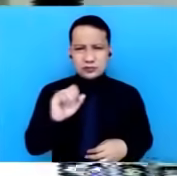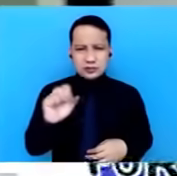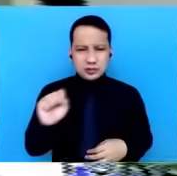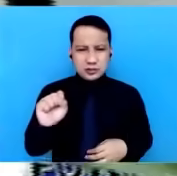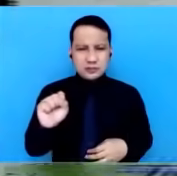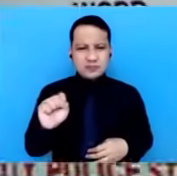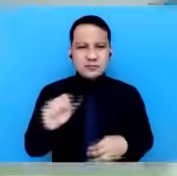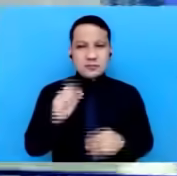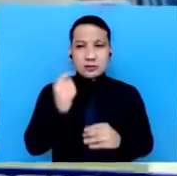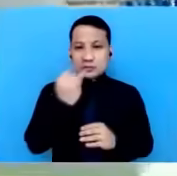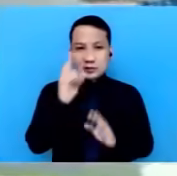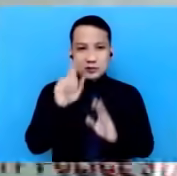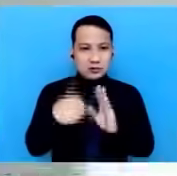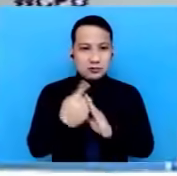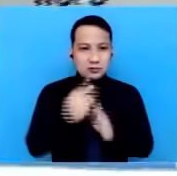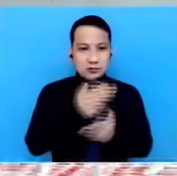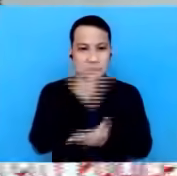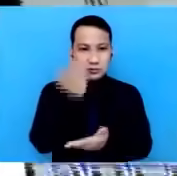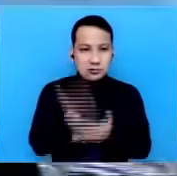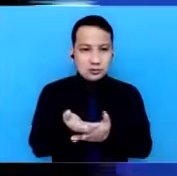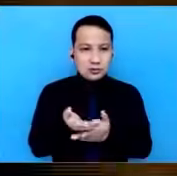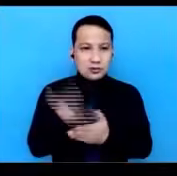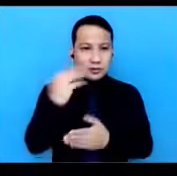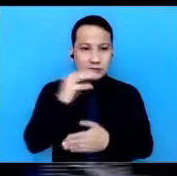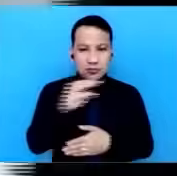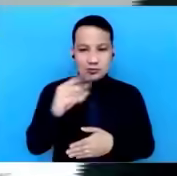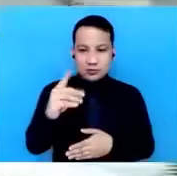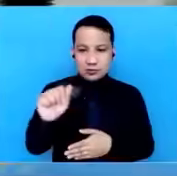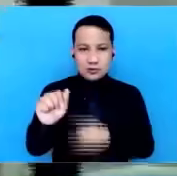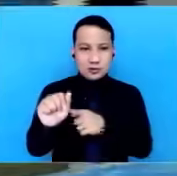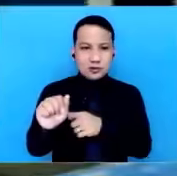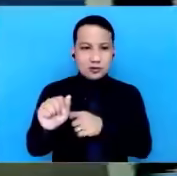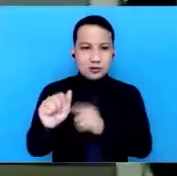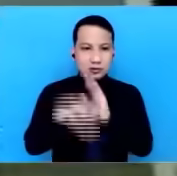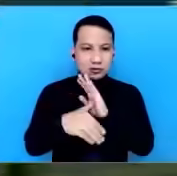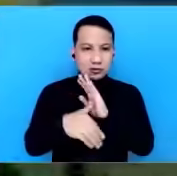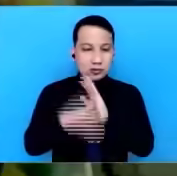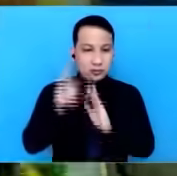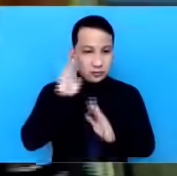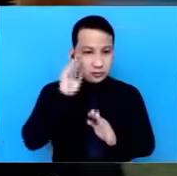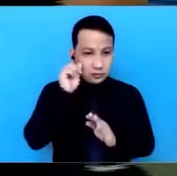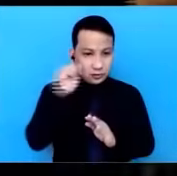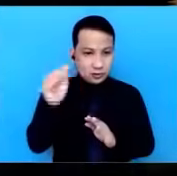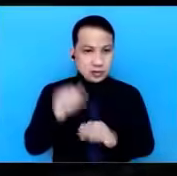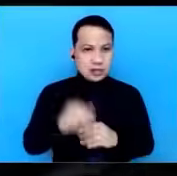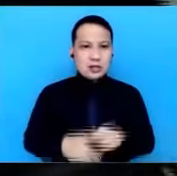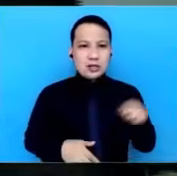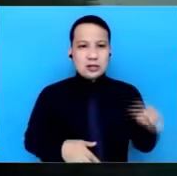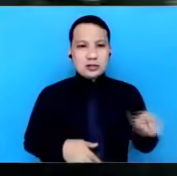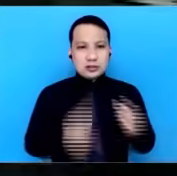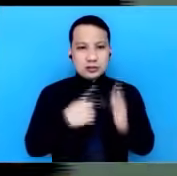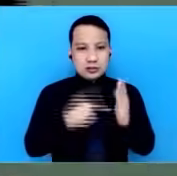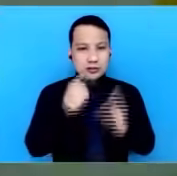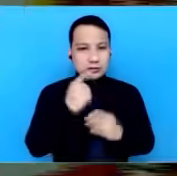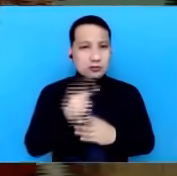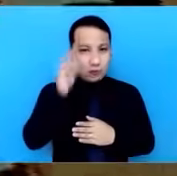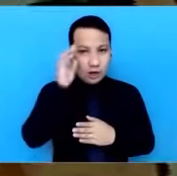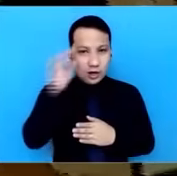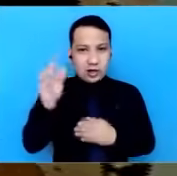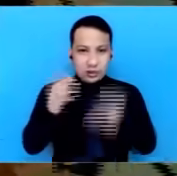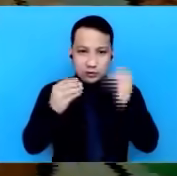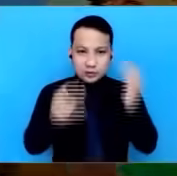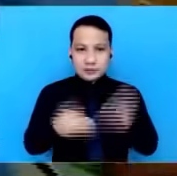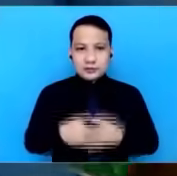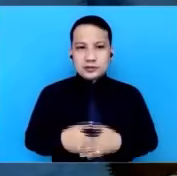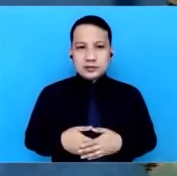ang ilang oras, dumating sa presinto si dating MMDA at COMELEC Chairman Benjamin Abalos Sr. para dalawin si Cuenca. Pero hindi